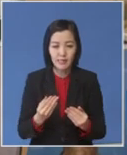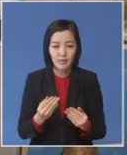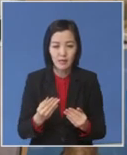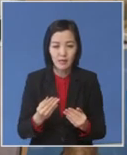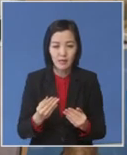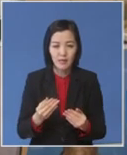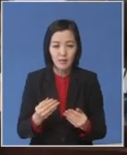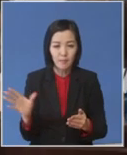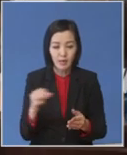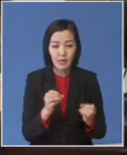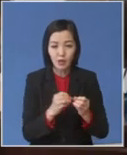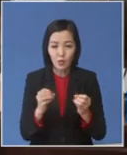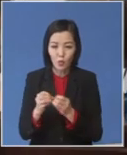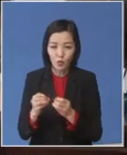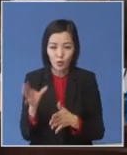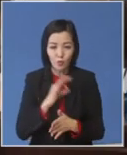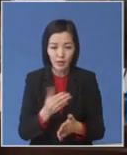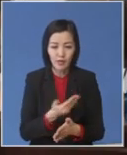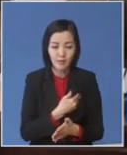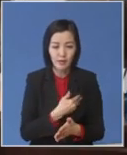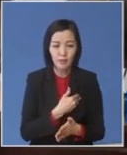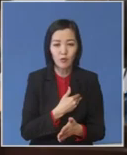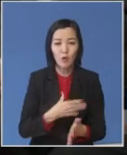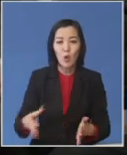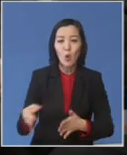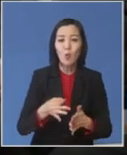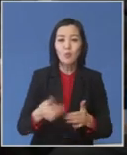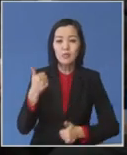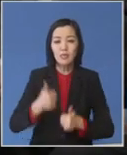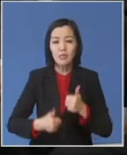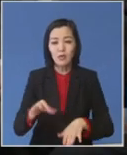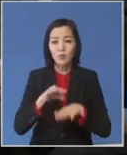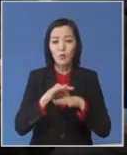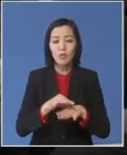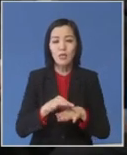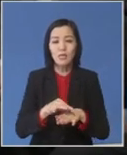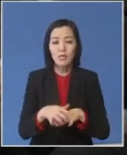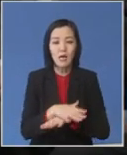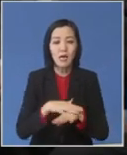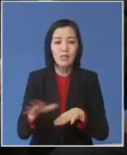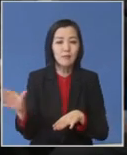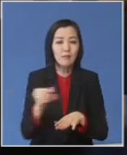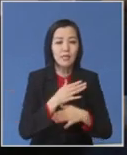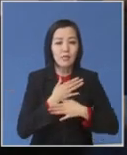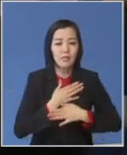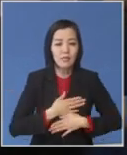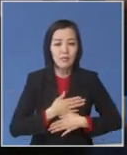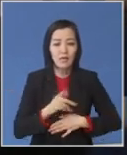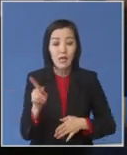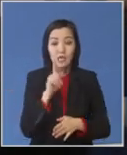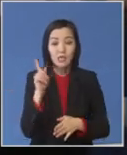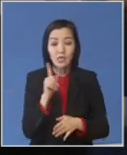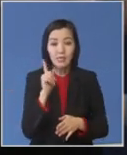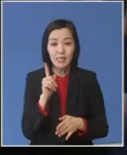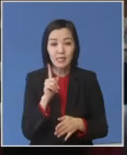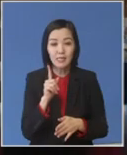барлығынан 10 алғым келіп тұр. Облыстық білім бөлімі мұрындық болған бұл айтыстың өткеніне алдымен жұрт риза. Олар жас ақындардың жалынды жырлары